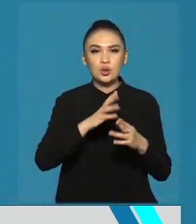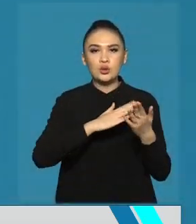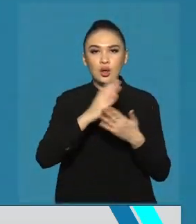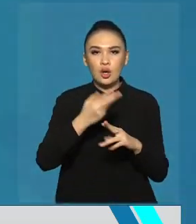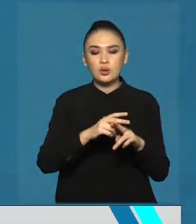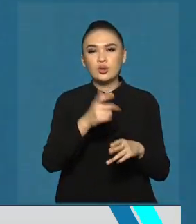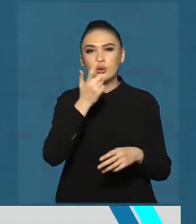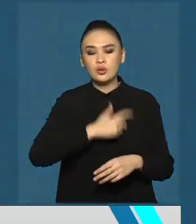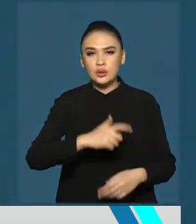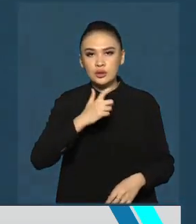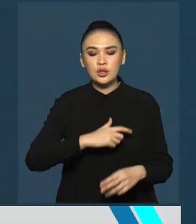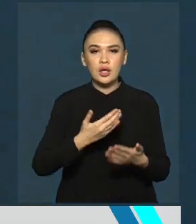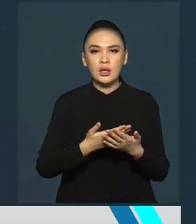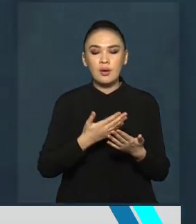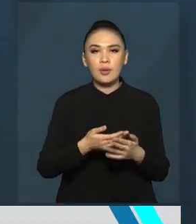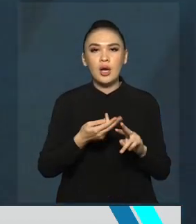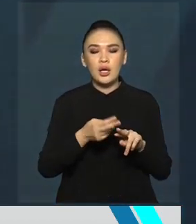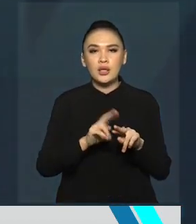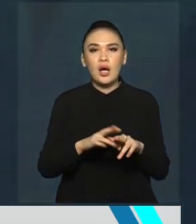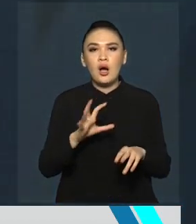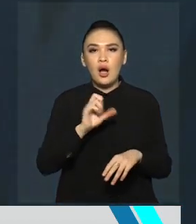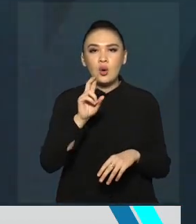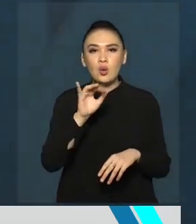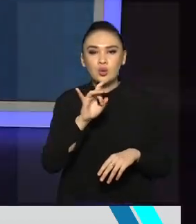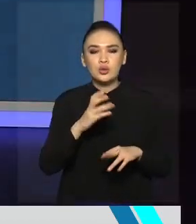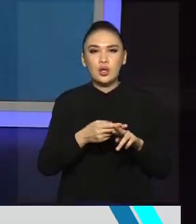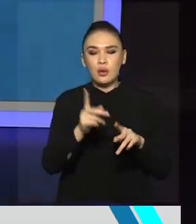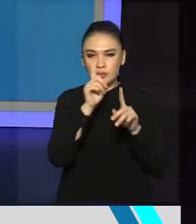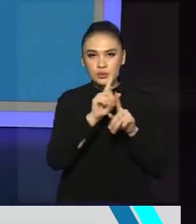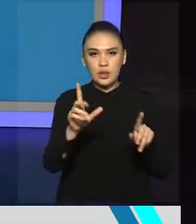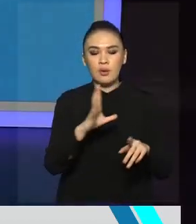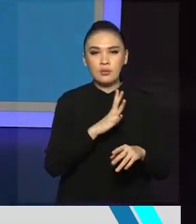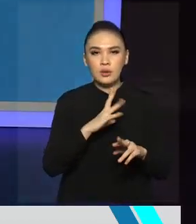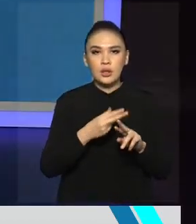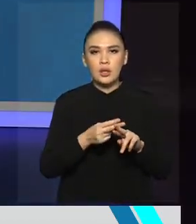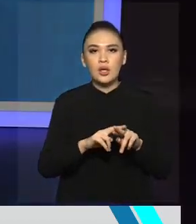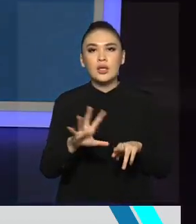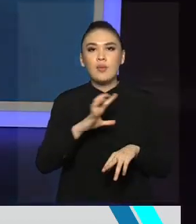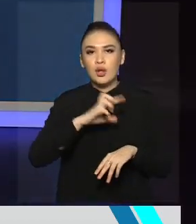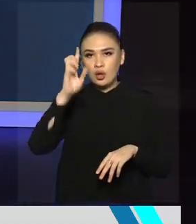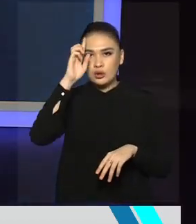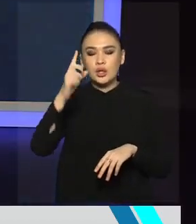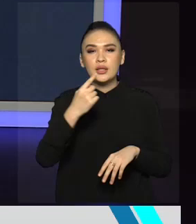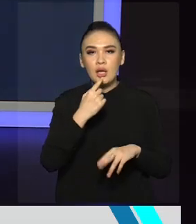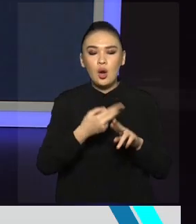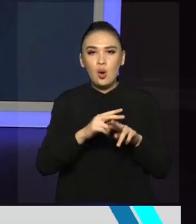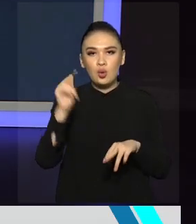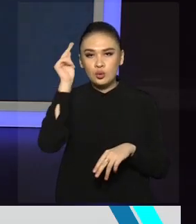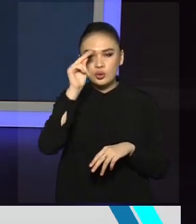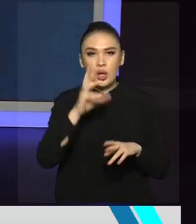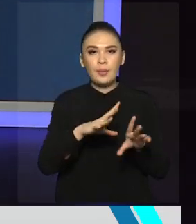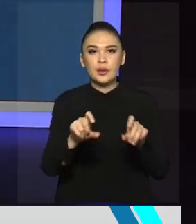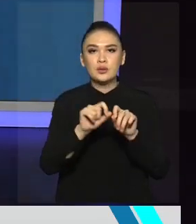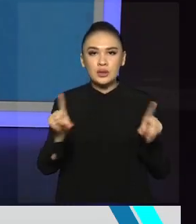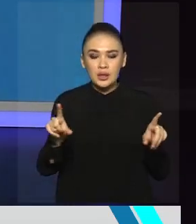мемлекеттік қызметкер өзінше оқиды. Біліктілікті арттыру курстары тіпті өзгеше оқиды. Иә, біліктілік емес, мемлекеттілікті оқыту курстары мектепте оқу